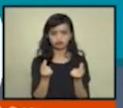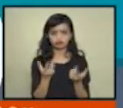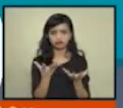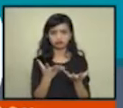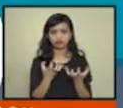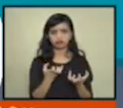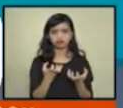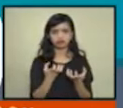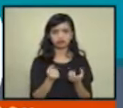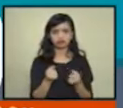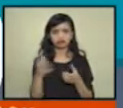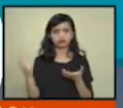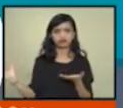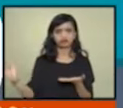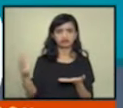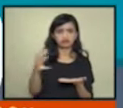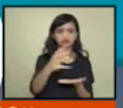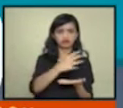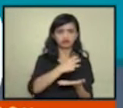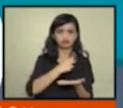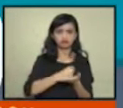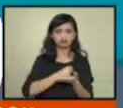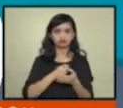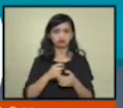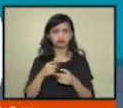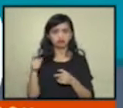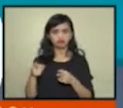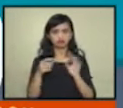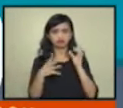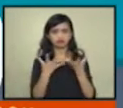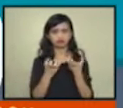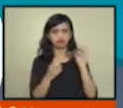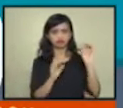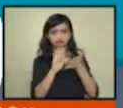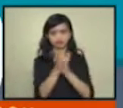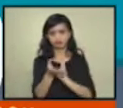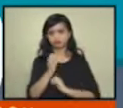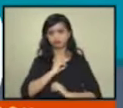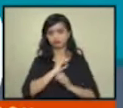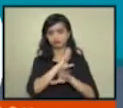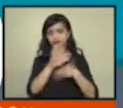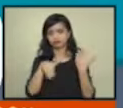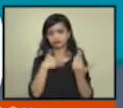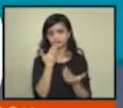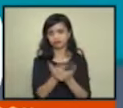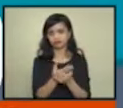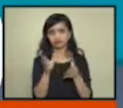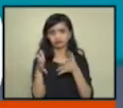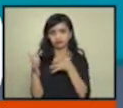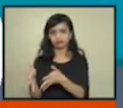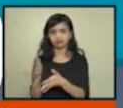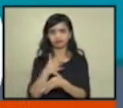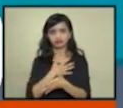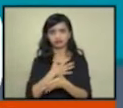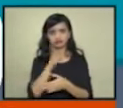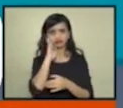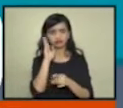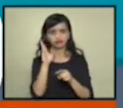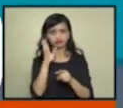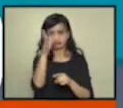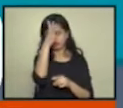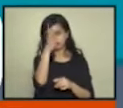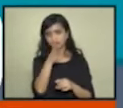niyang sipunin na lahat. Gusto niya siya na ang pagmamay-ari ng lahat ng mga naiwan ng aking mga